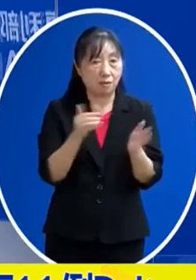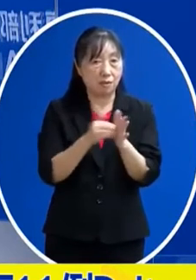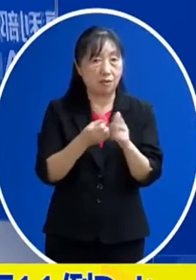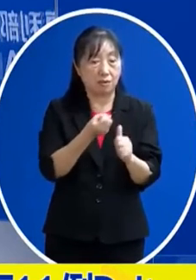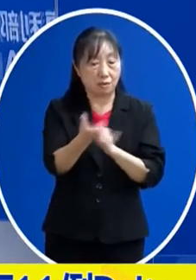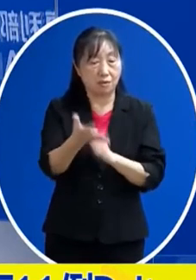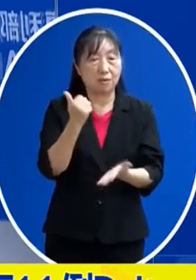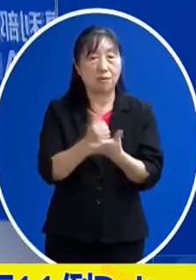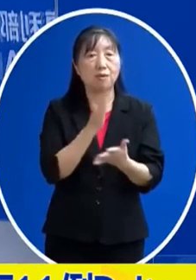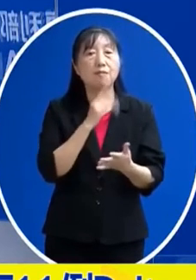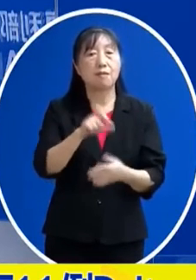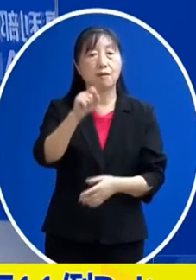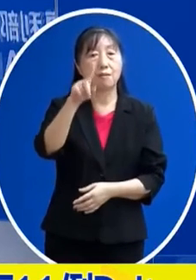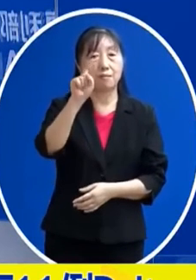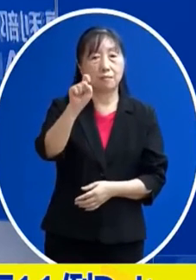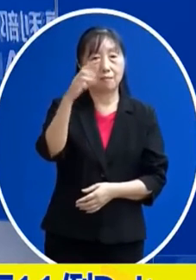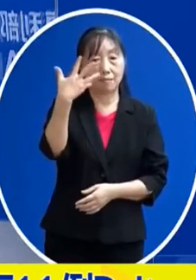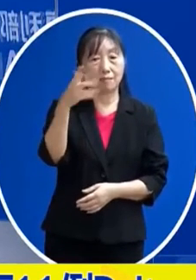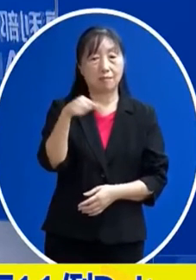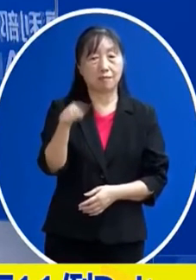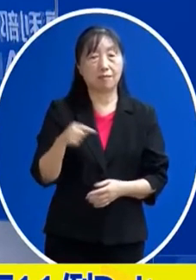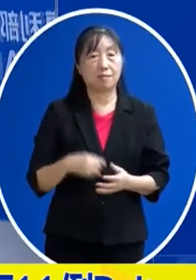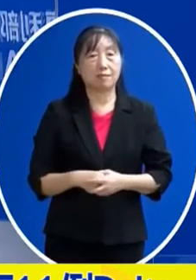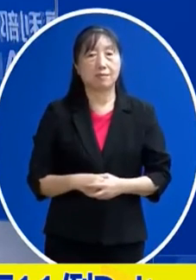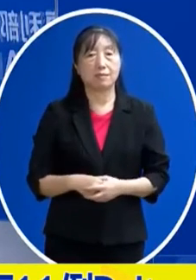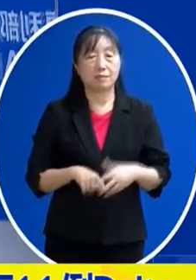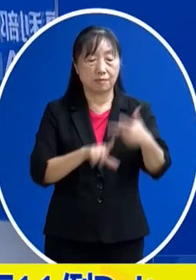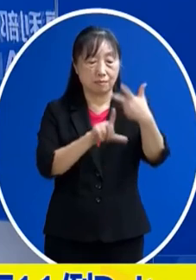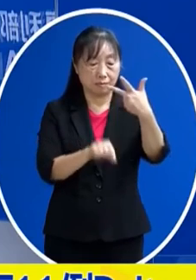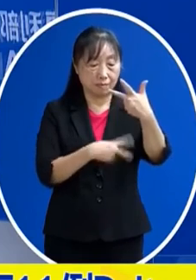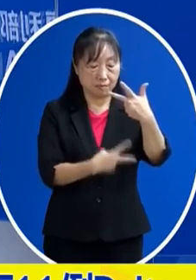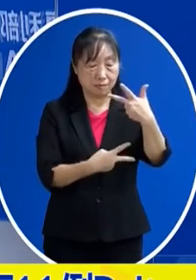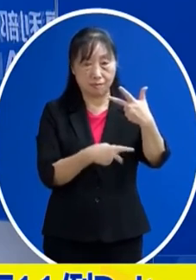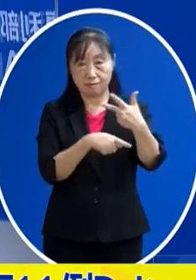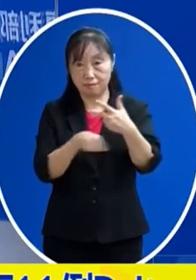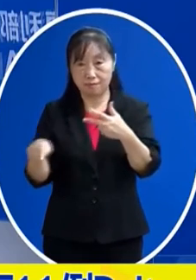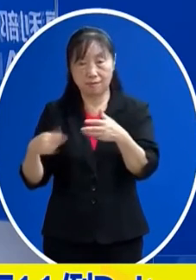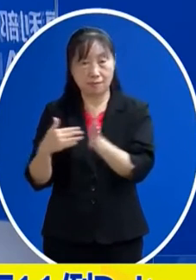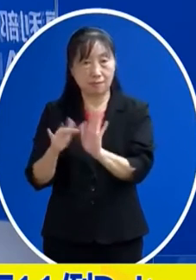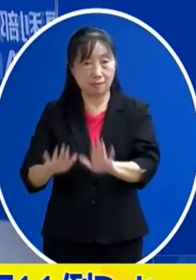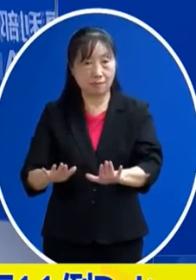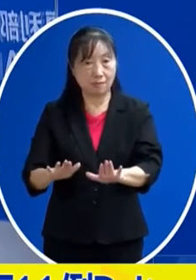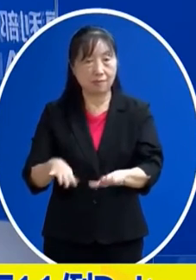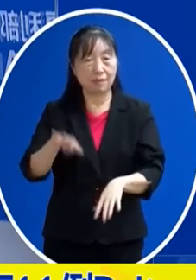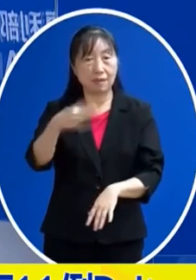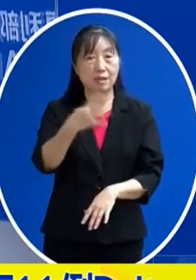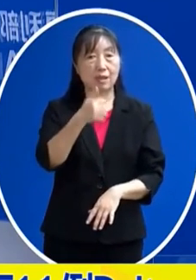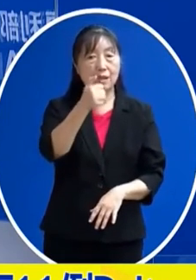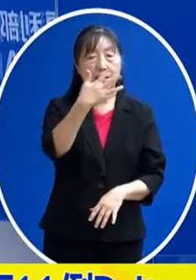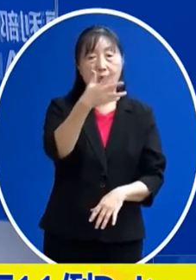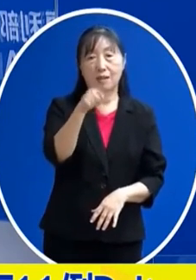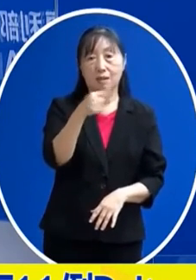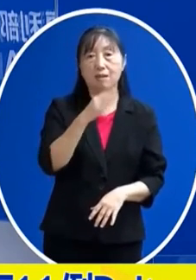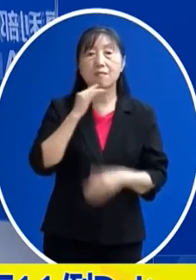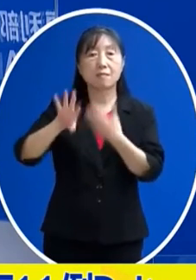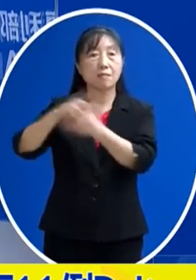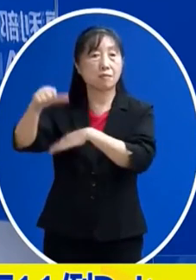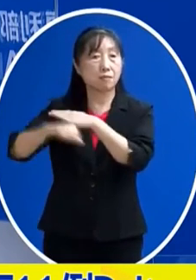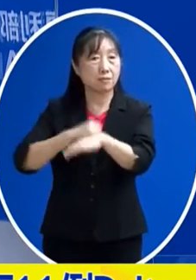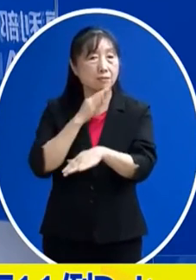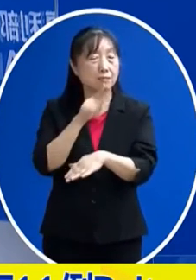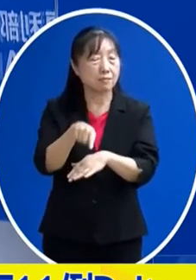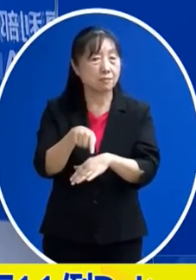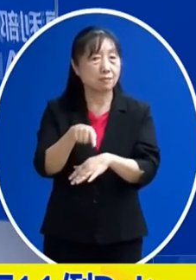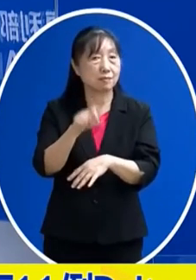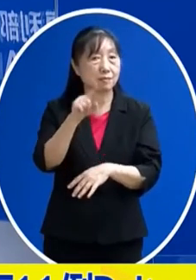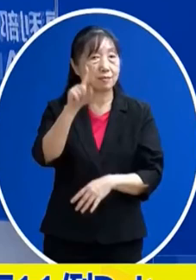共已经有118例，那我们是从7月2号累积到现在的458例境外移入的病例当中，